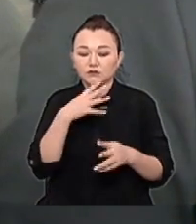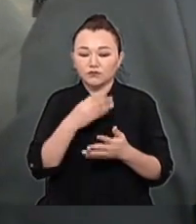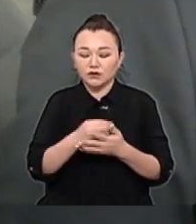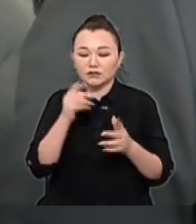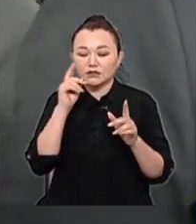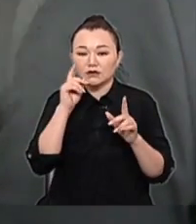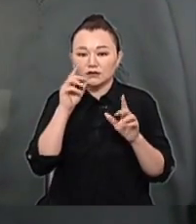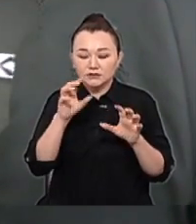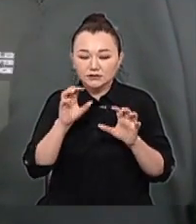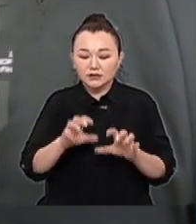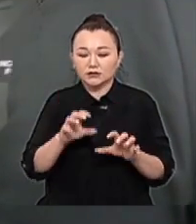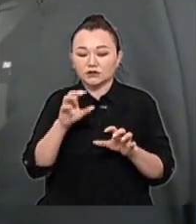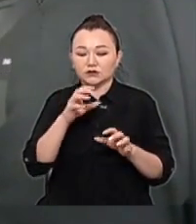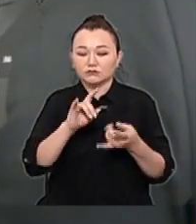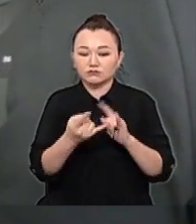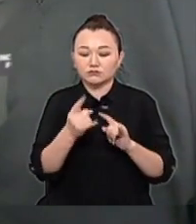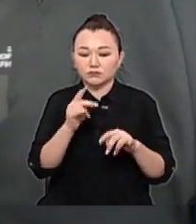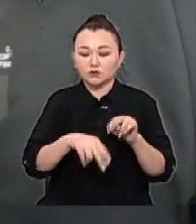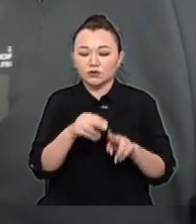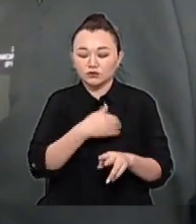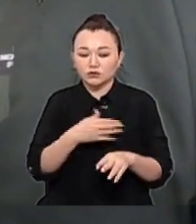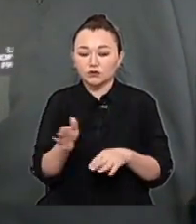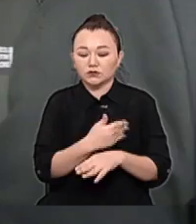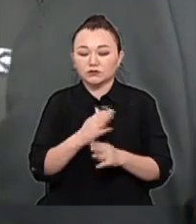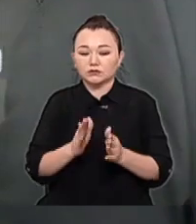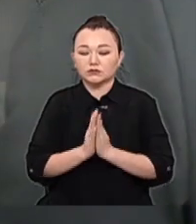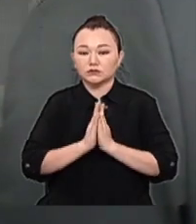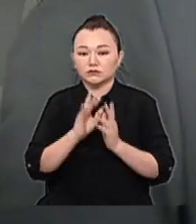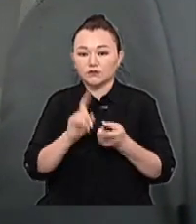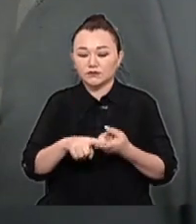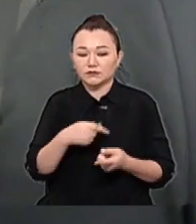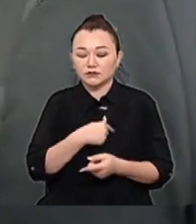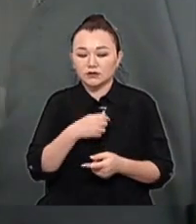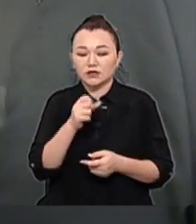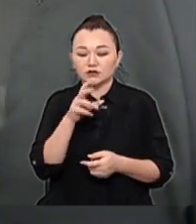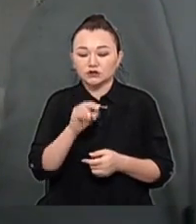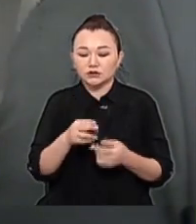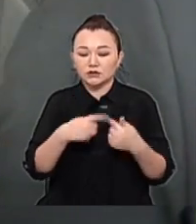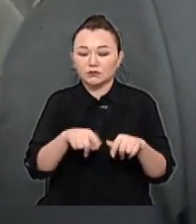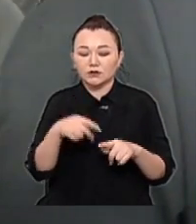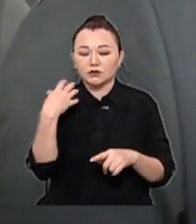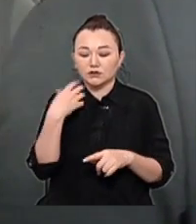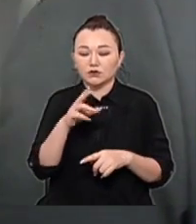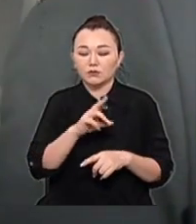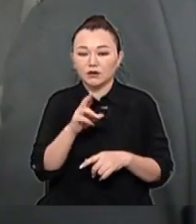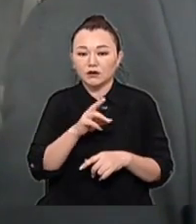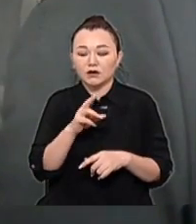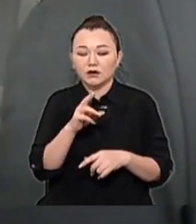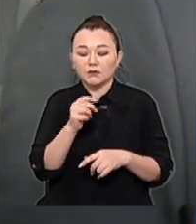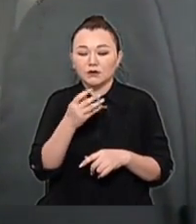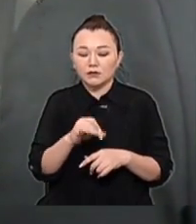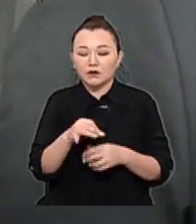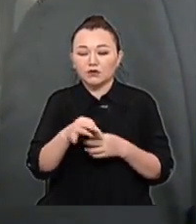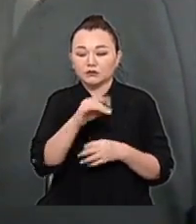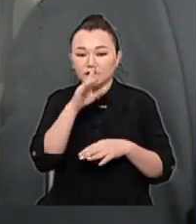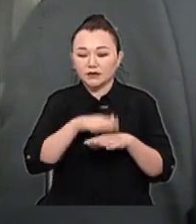заңды жерге салып жатқан дүңгіршектің алып тастауын өтінуіне байланысты біздің Ақшың корпорациясының басшылығы Құрманбай Марат Сержанұлы облыс